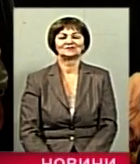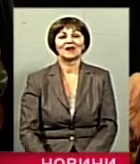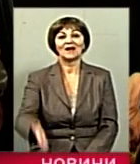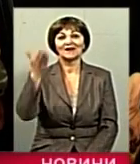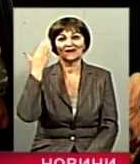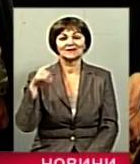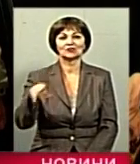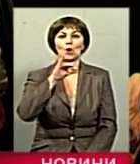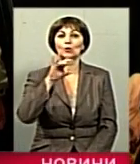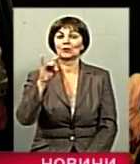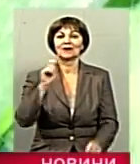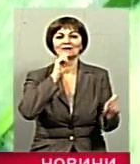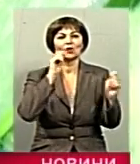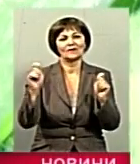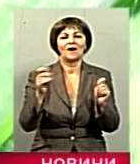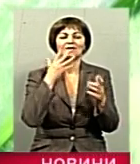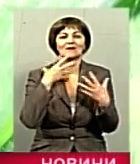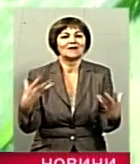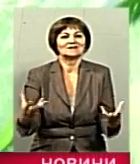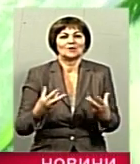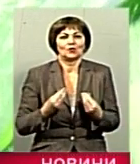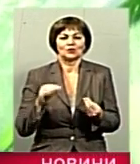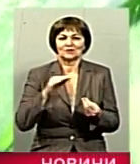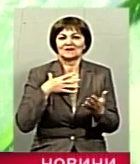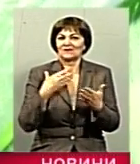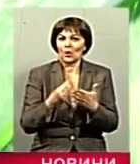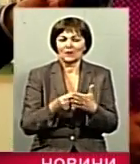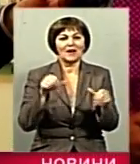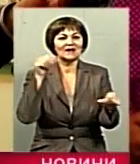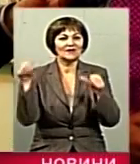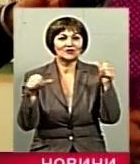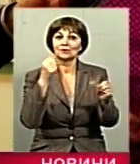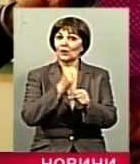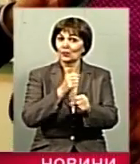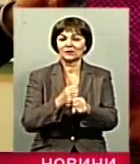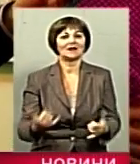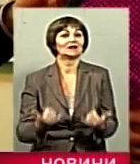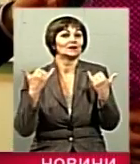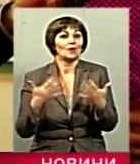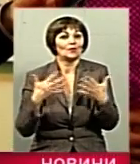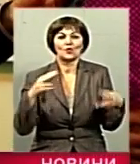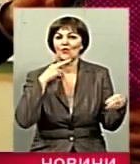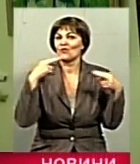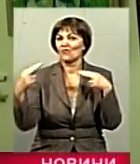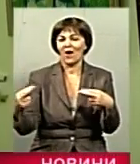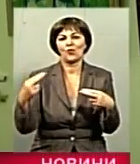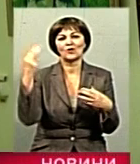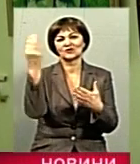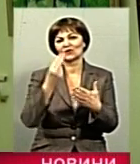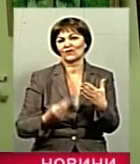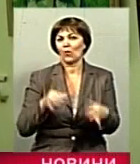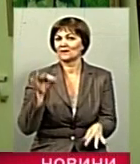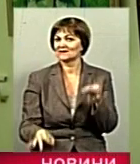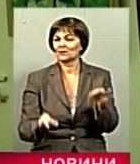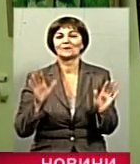Раніше Юрій Дубінін дарував естетичну насолоду житомирянам своїми графічними роботами. Тепер більше уваги приділяє живопису. І